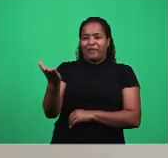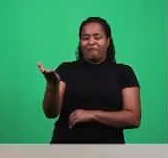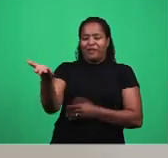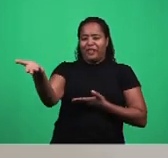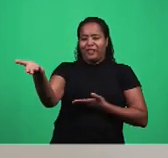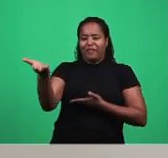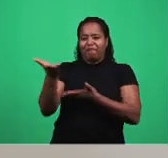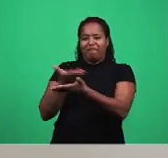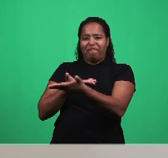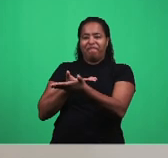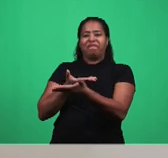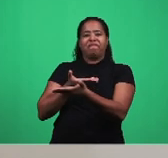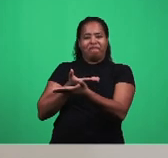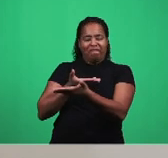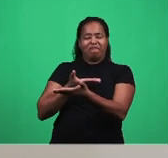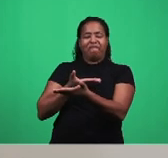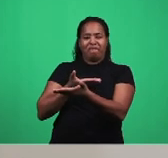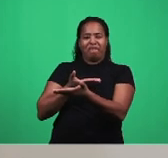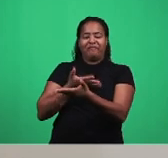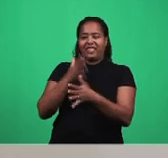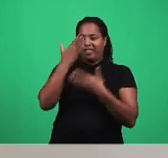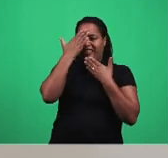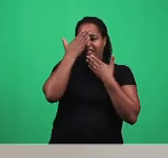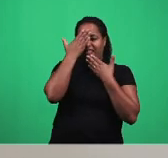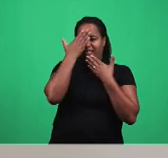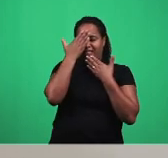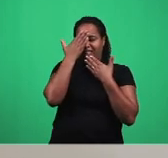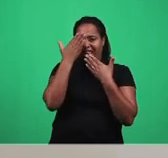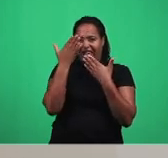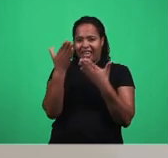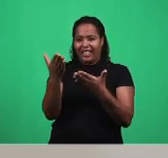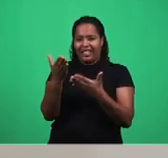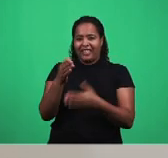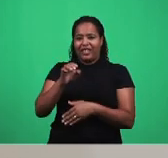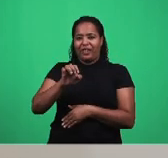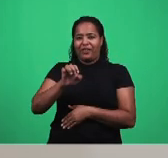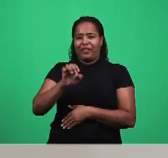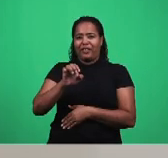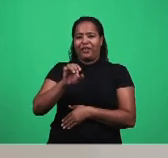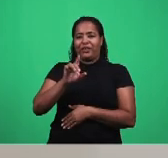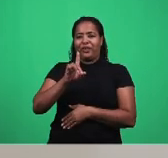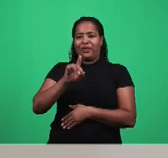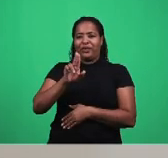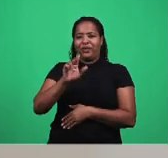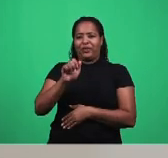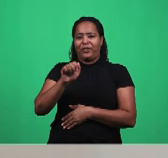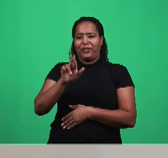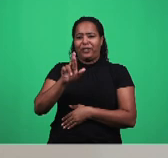sœurs, pasteur Samy, José Eduardo, un grand groupe ici,